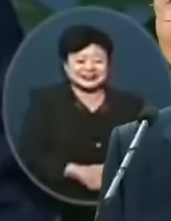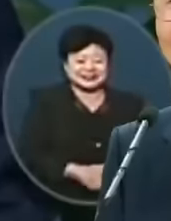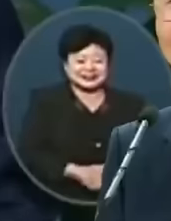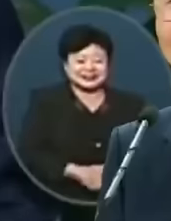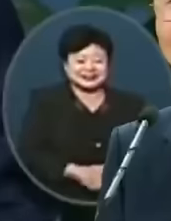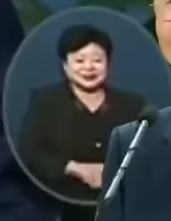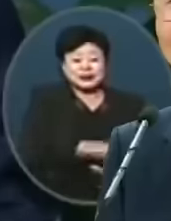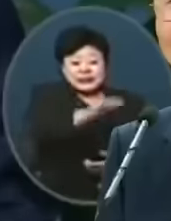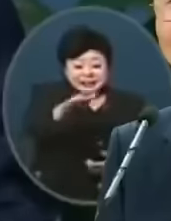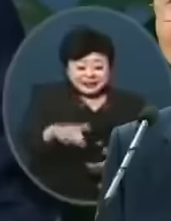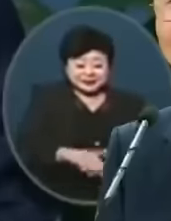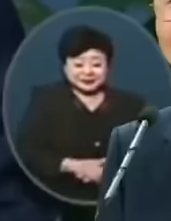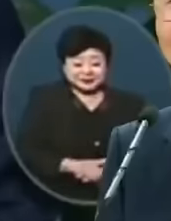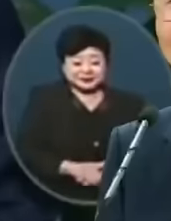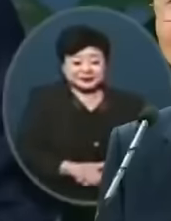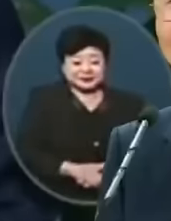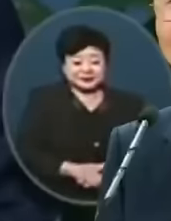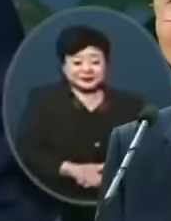우리는